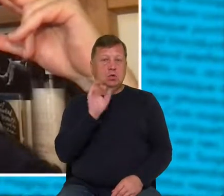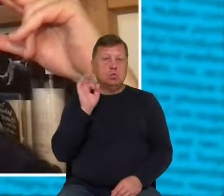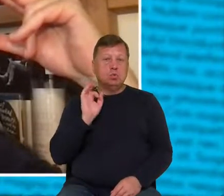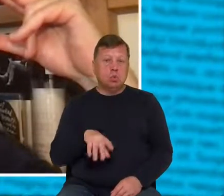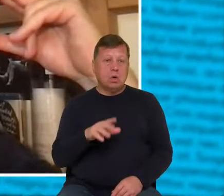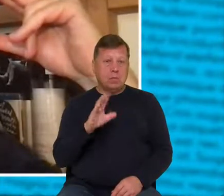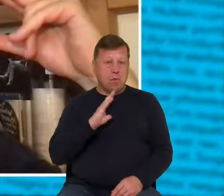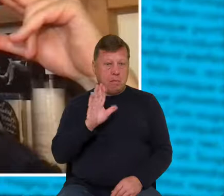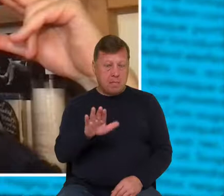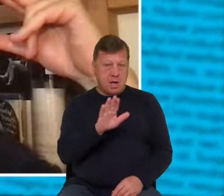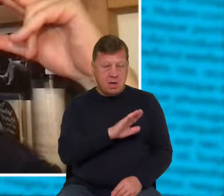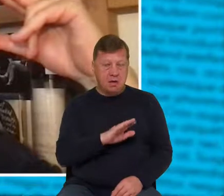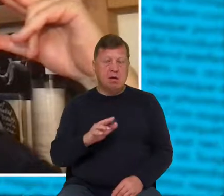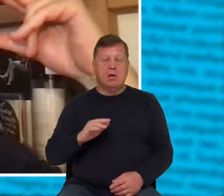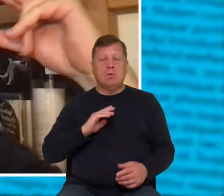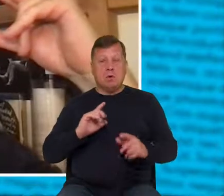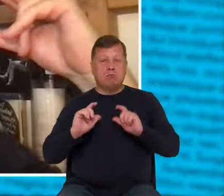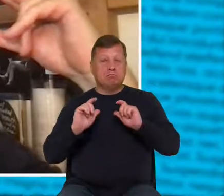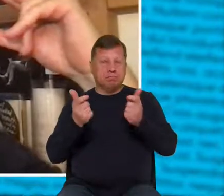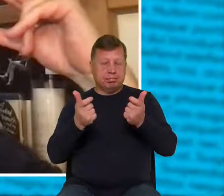oddzielnych incydentach.